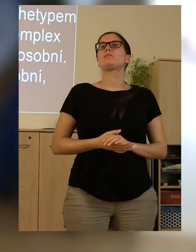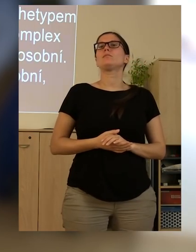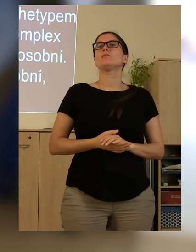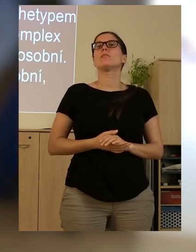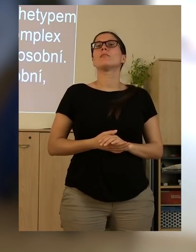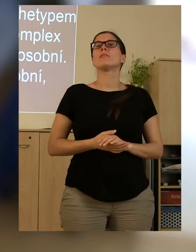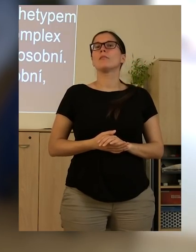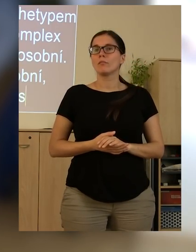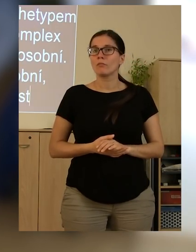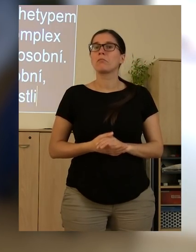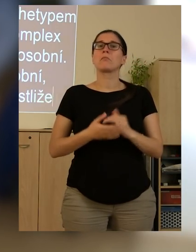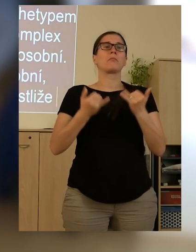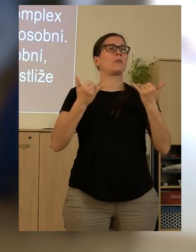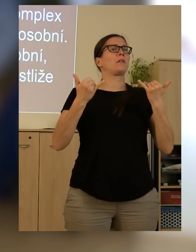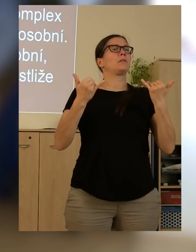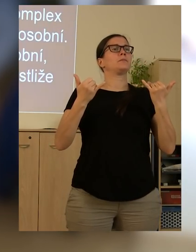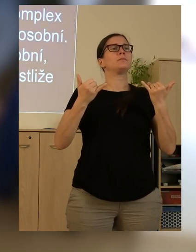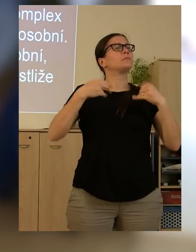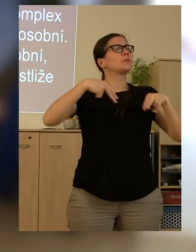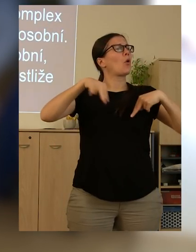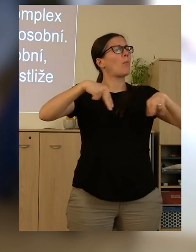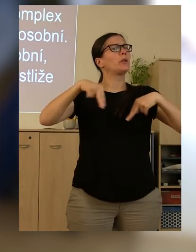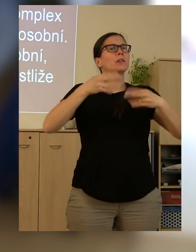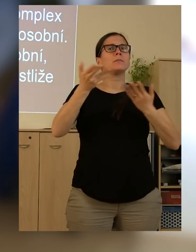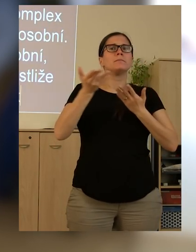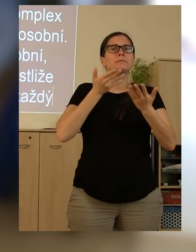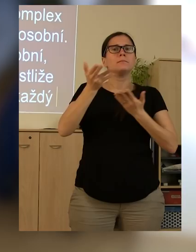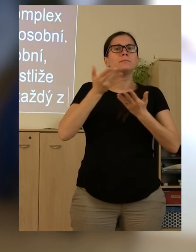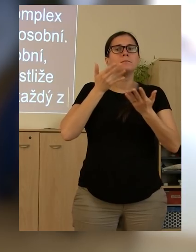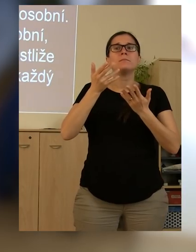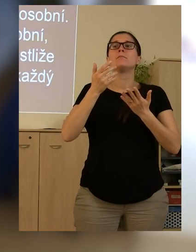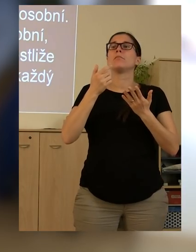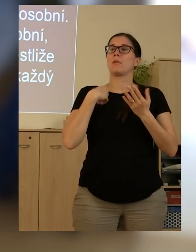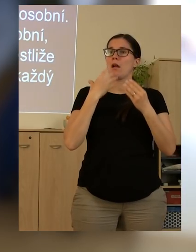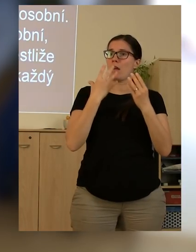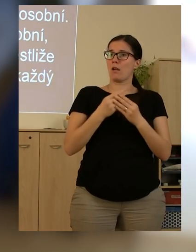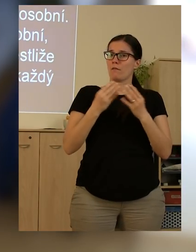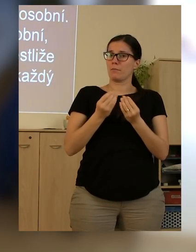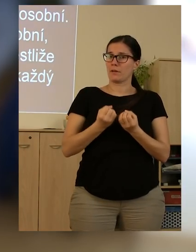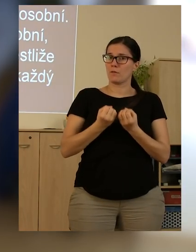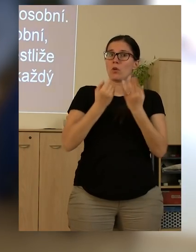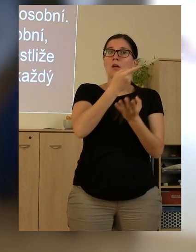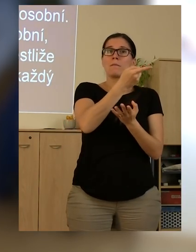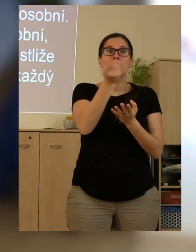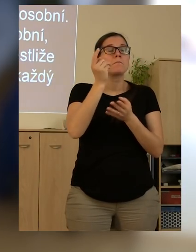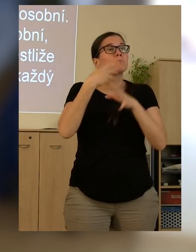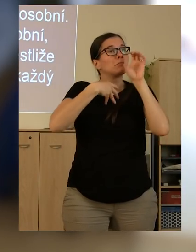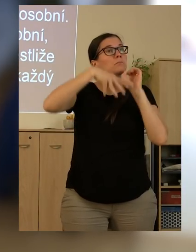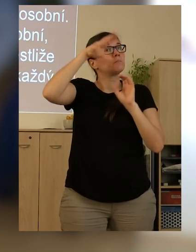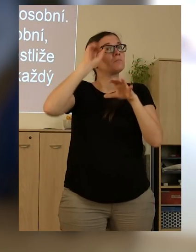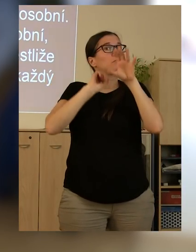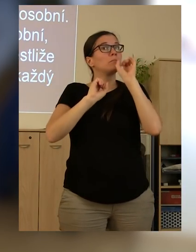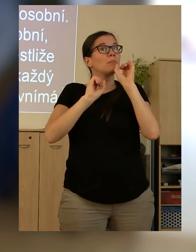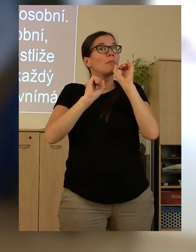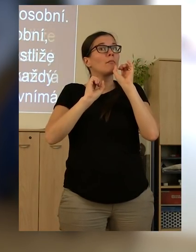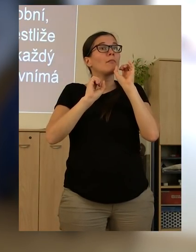Jestliže takhle komunikujeme, tak každý z nás to, co je sdělováno, vnímá zároveň skrze